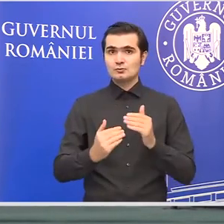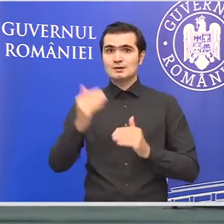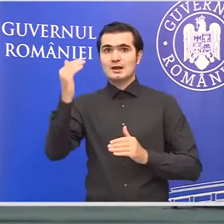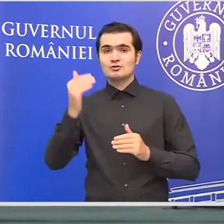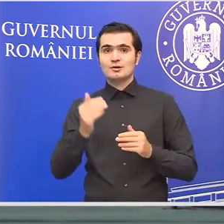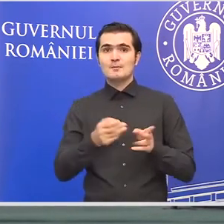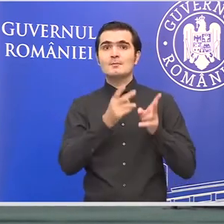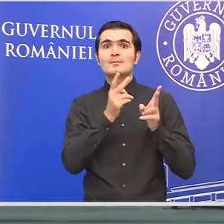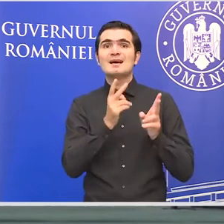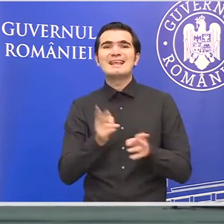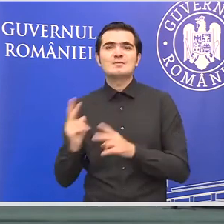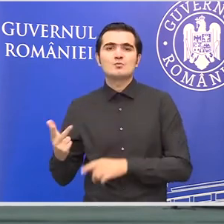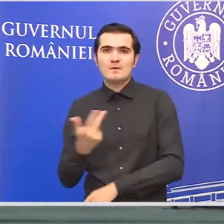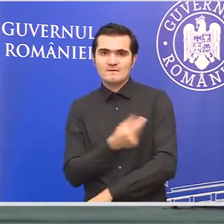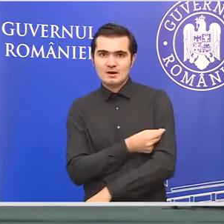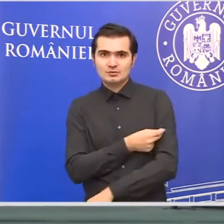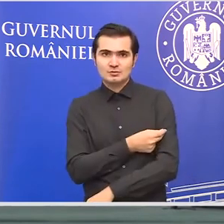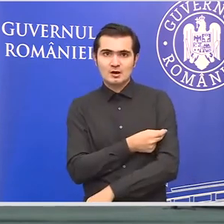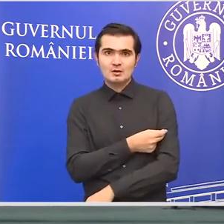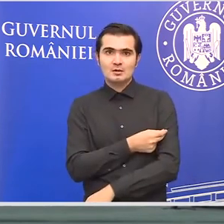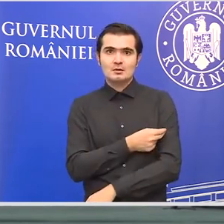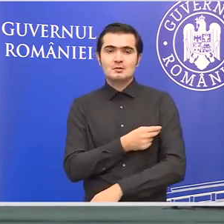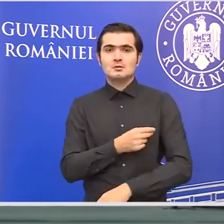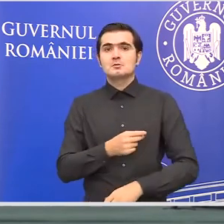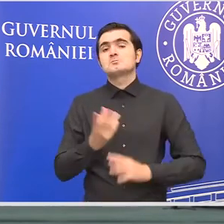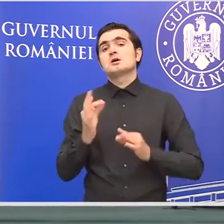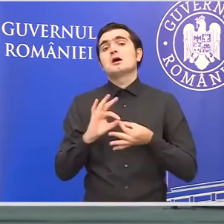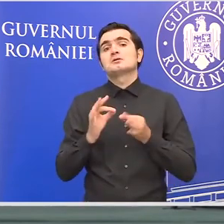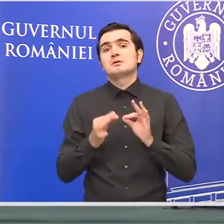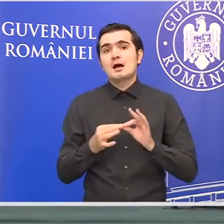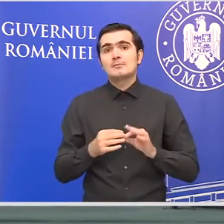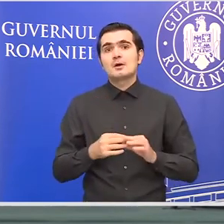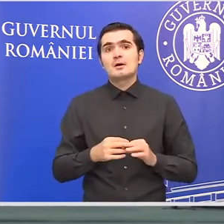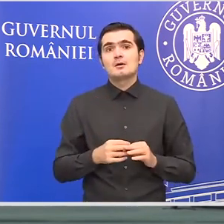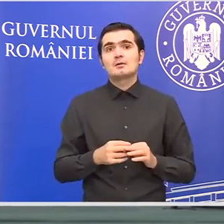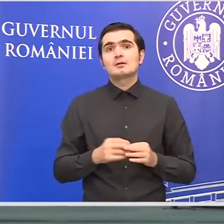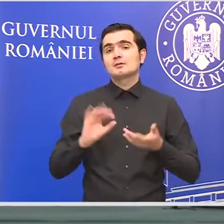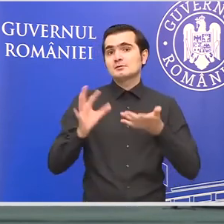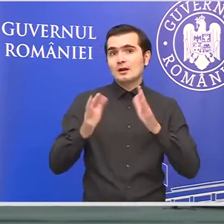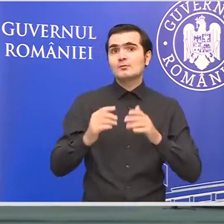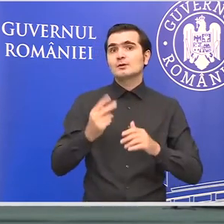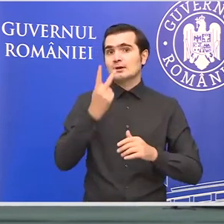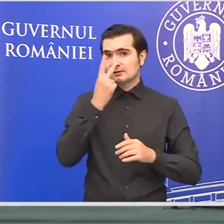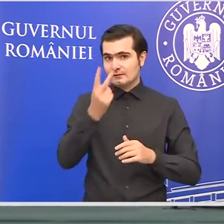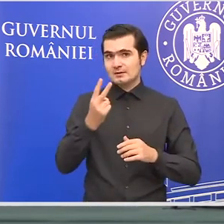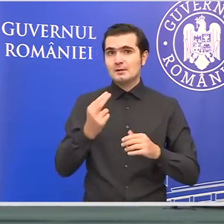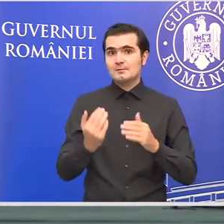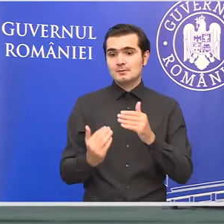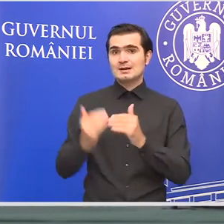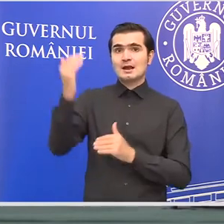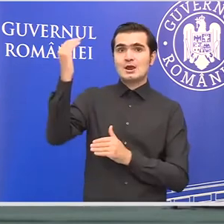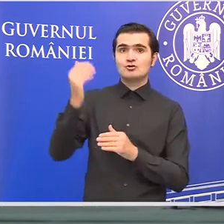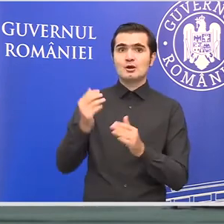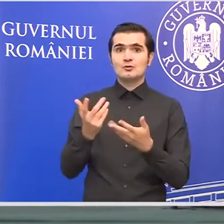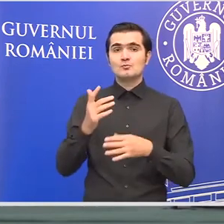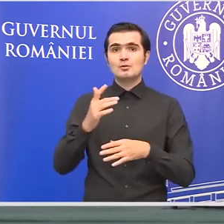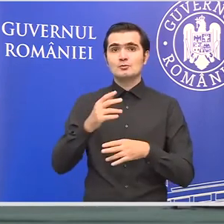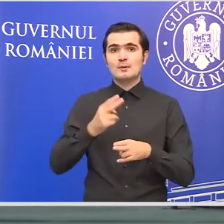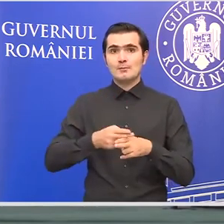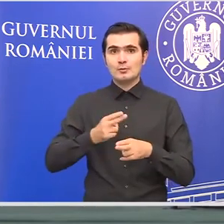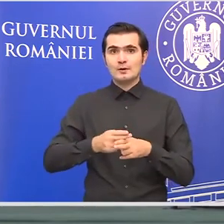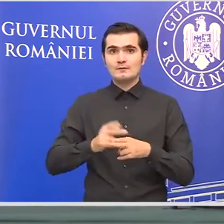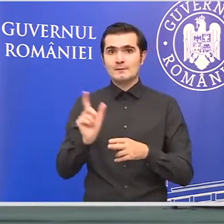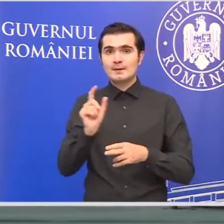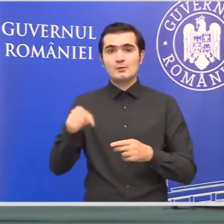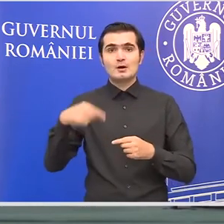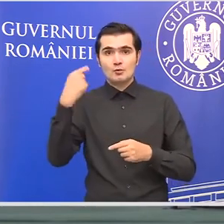semnificativ al campaniei de vaccinare, nu avem motive să credem că nu vom înregistra o creștere importantă a numărului de cazuri în perioada următoare.